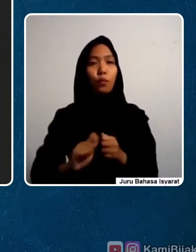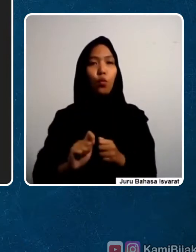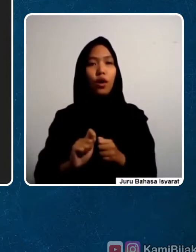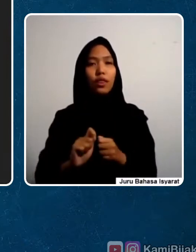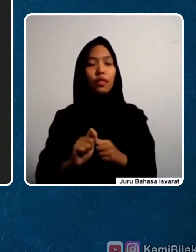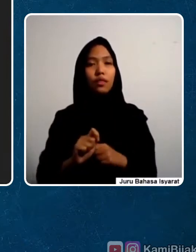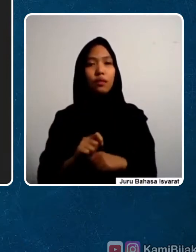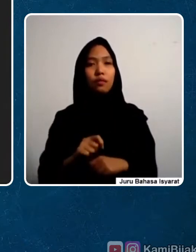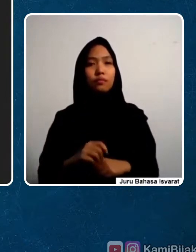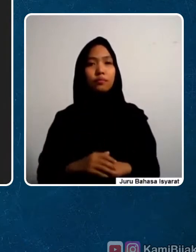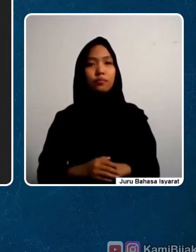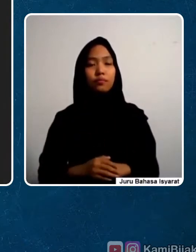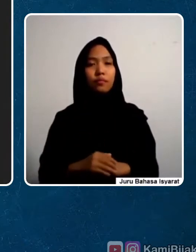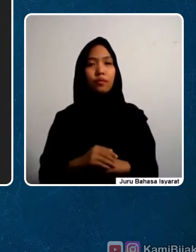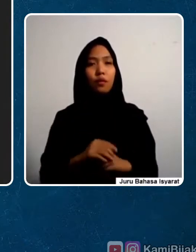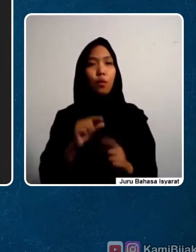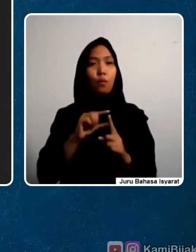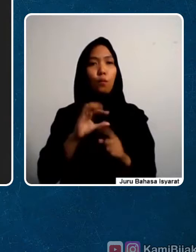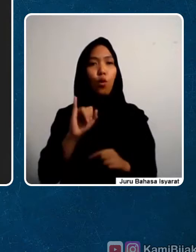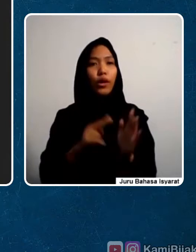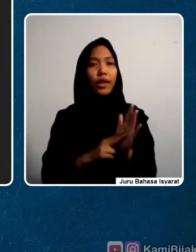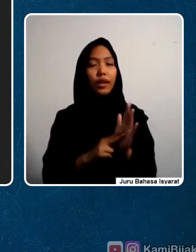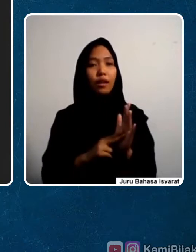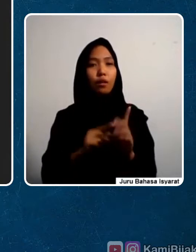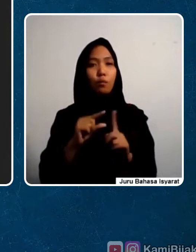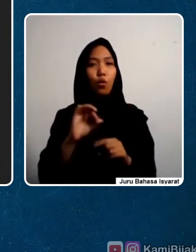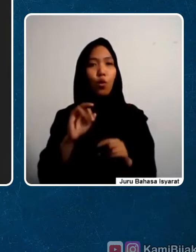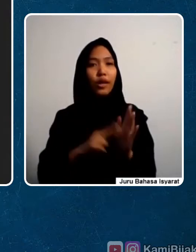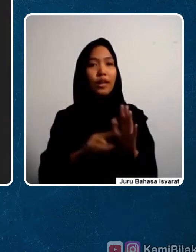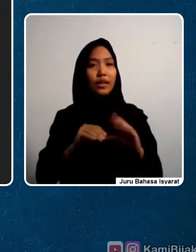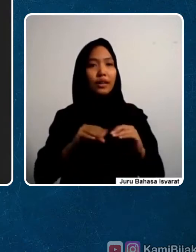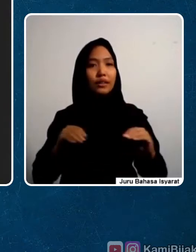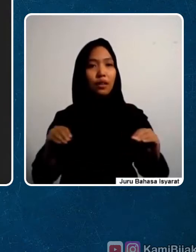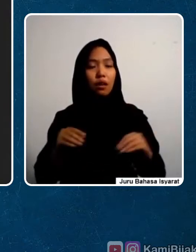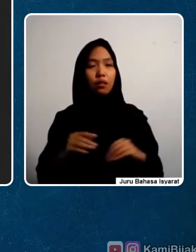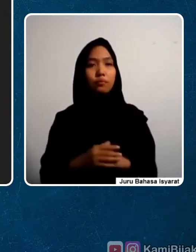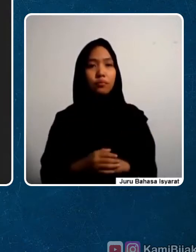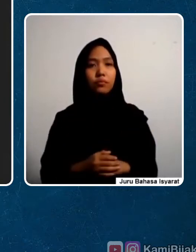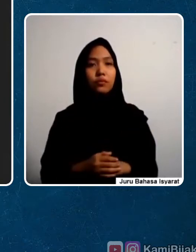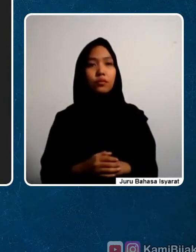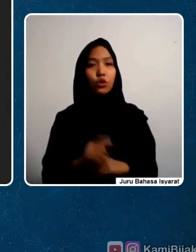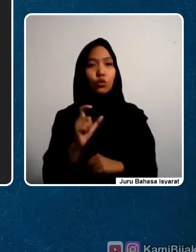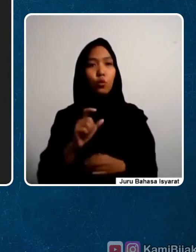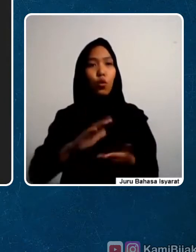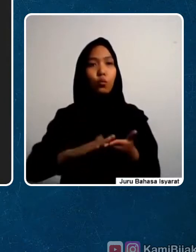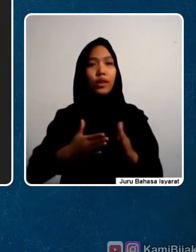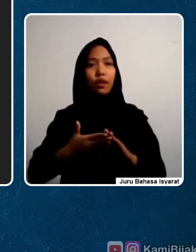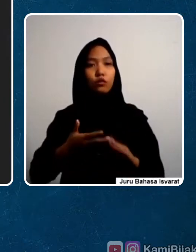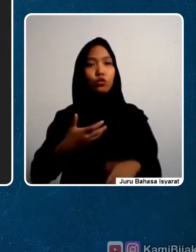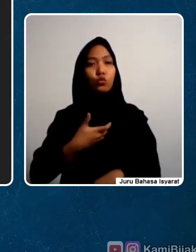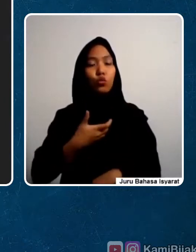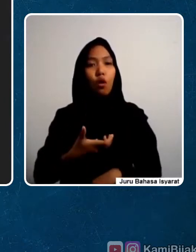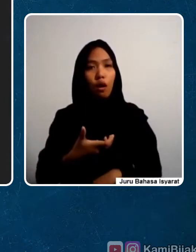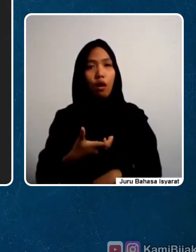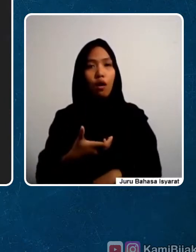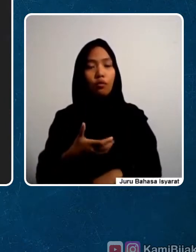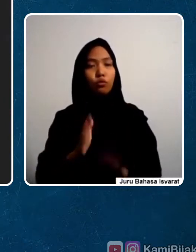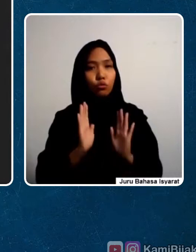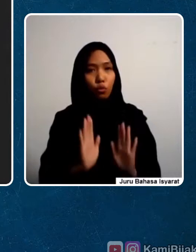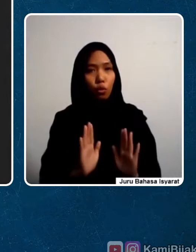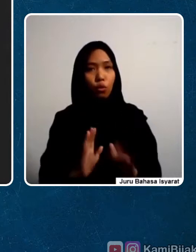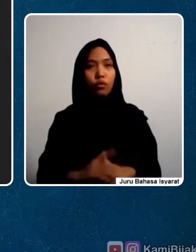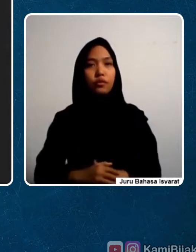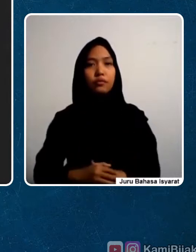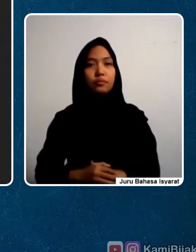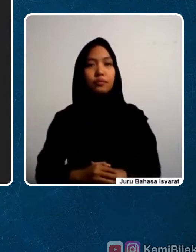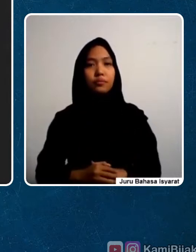Kita cuma komunitas yang suka-suka aja. Tapi karena kita sering aktif, akhirnya kita